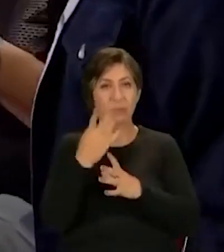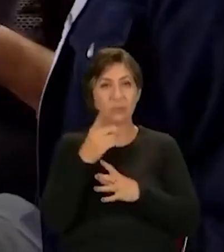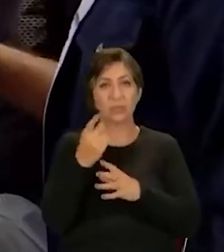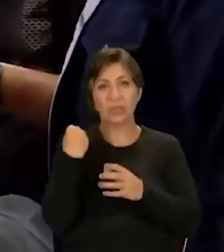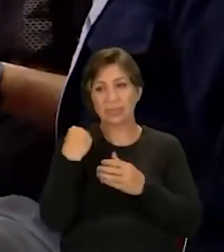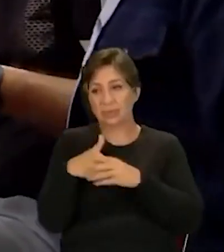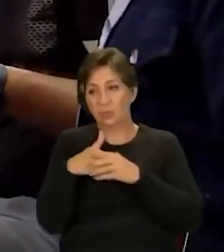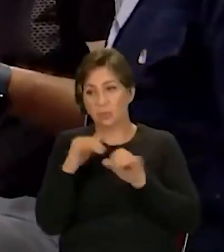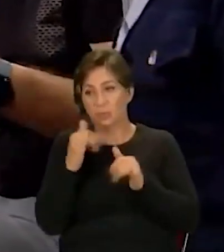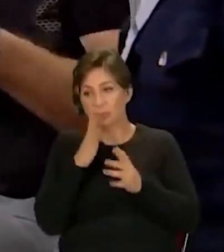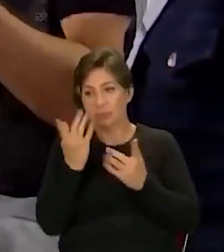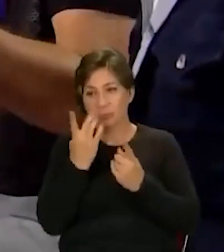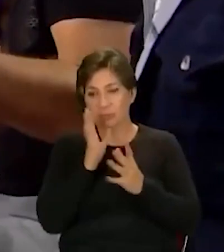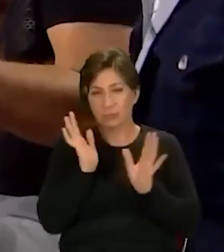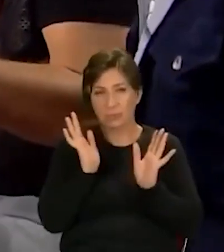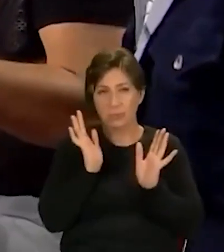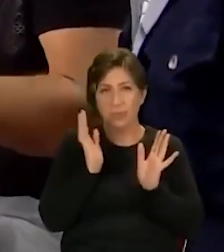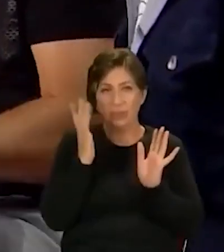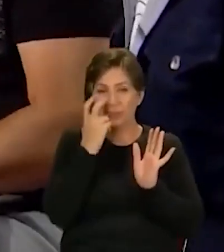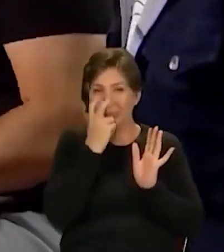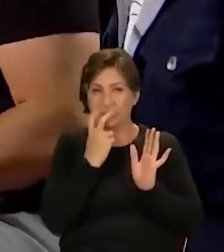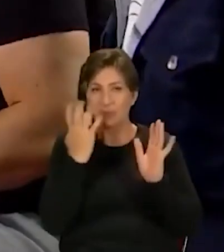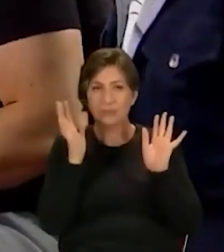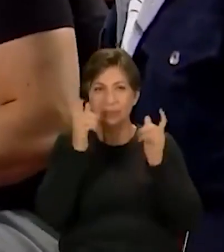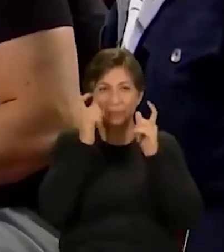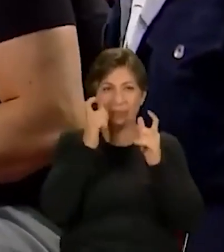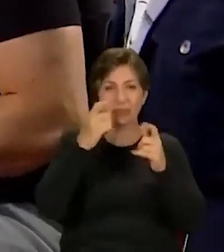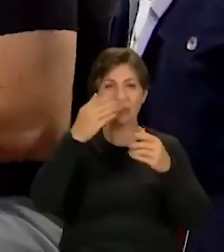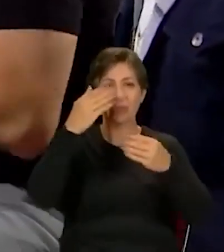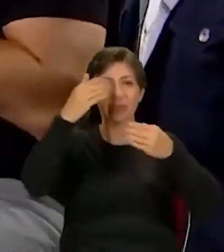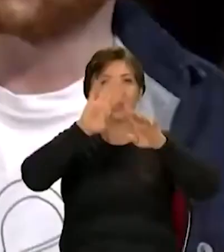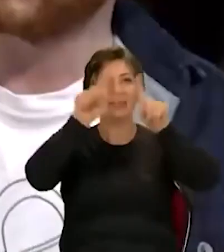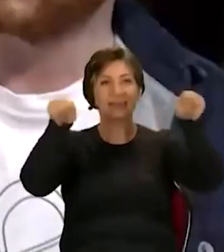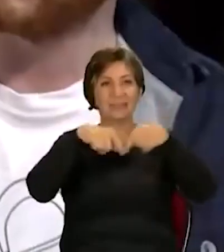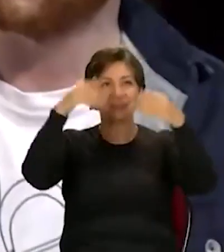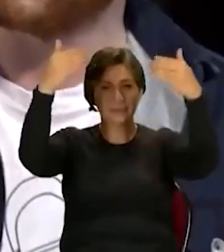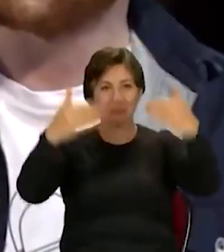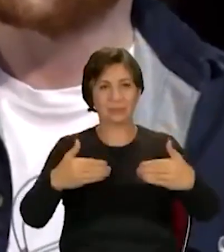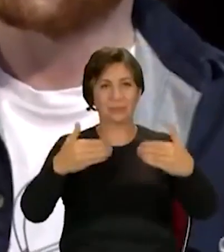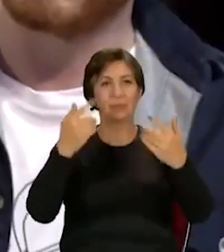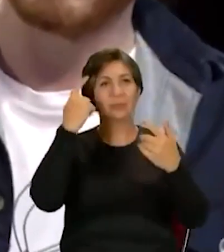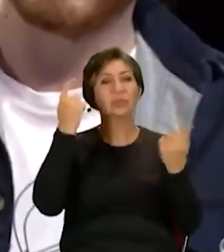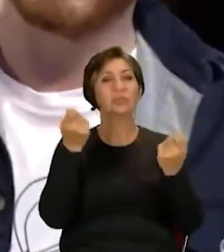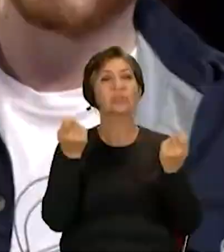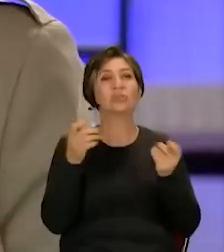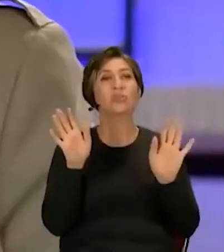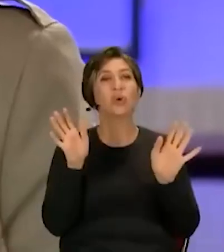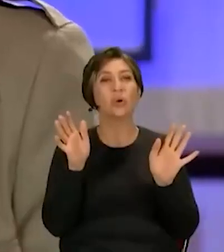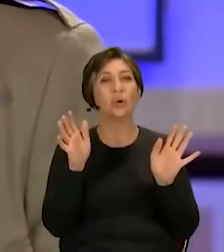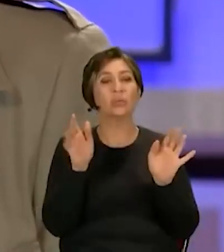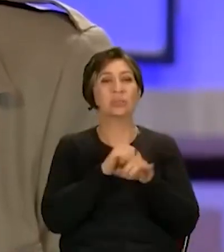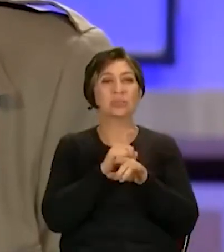arkadaşla yeni tanıştım, şimdi huyunu bilmem, suyunu bilmem. Aman temkinli ol. Araya monitörü koyayım, amigdala çalışmıyor. Monitörü koyduğunuzda